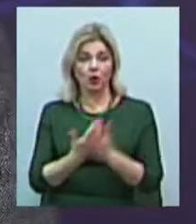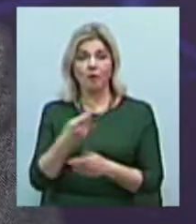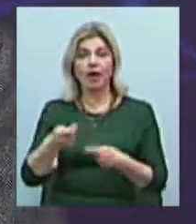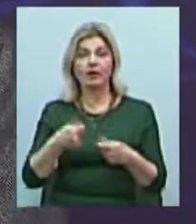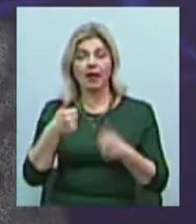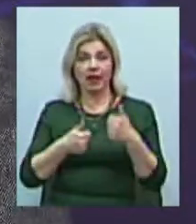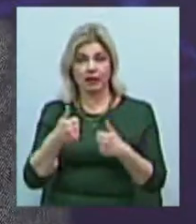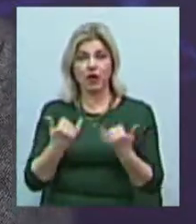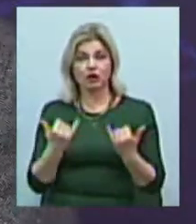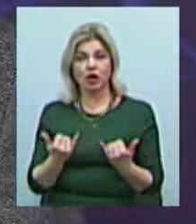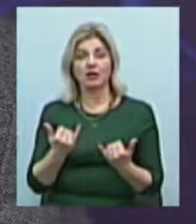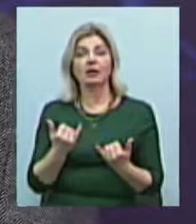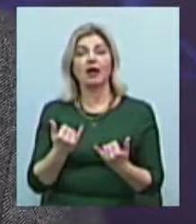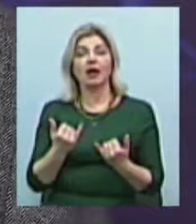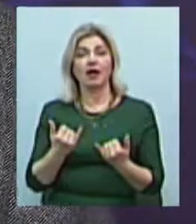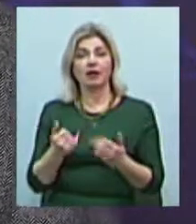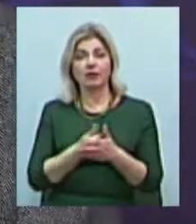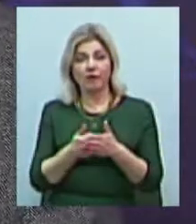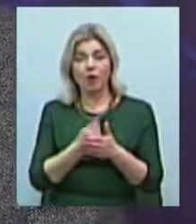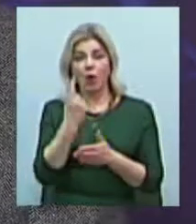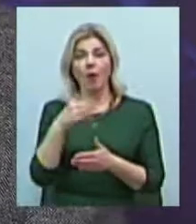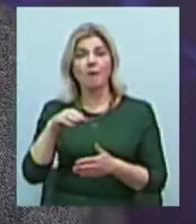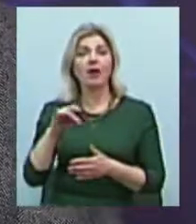ми розігруємо, це на